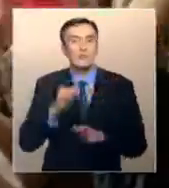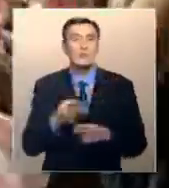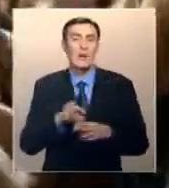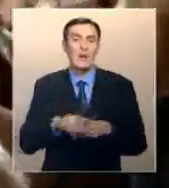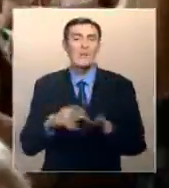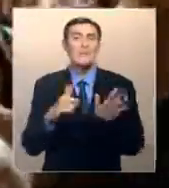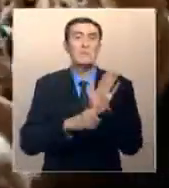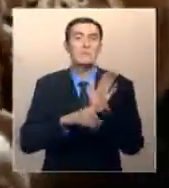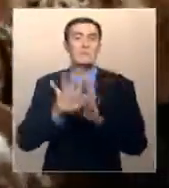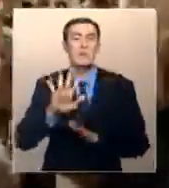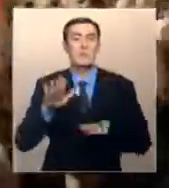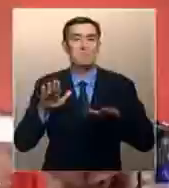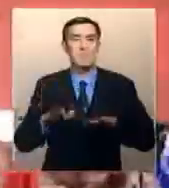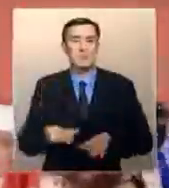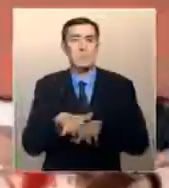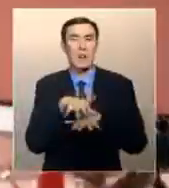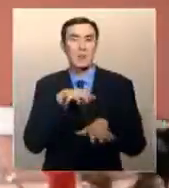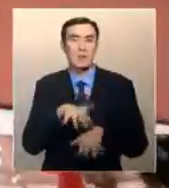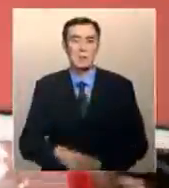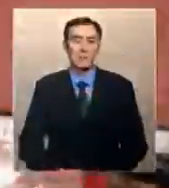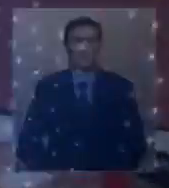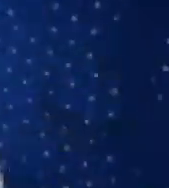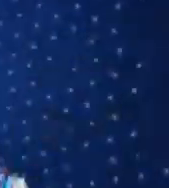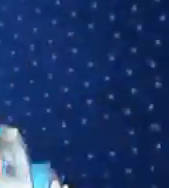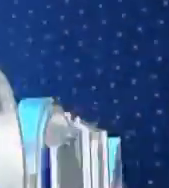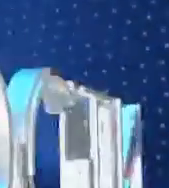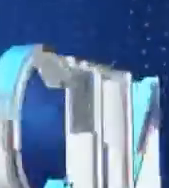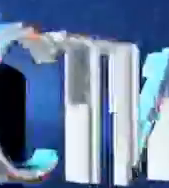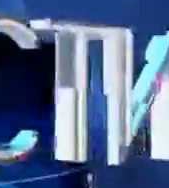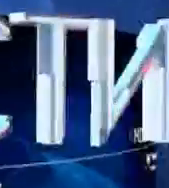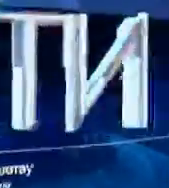есть 75 мест.